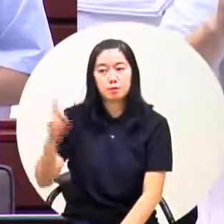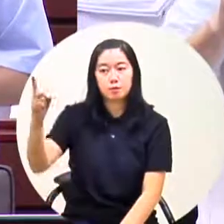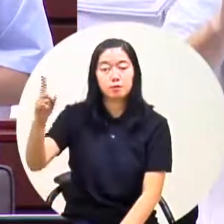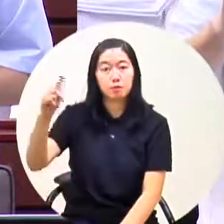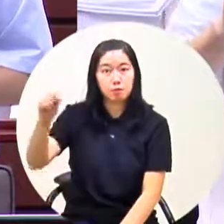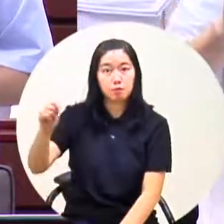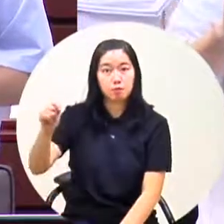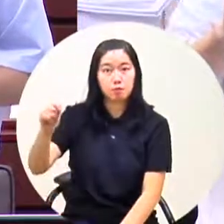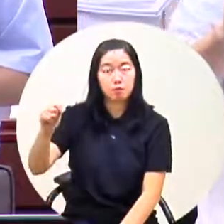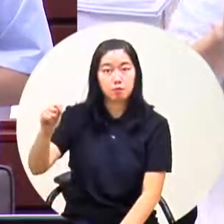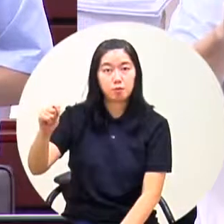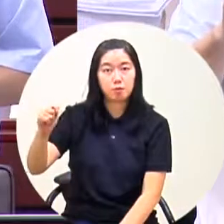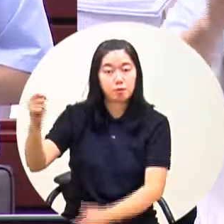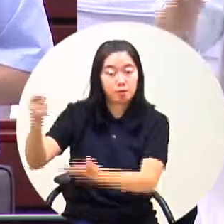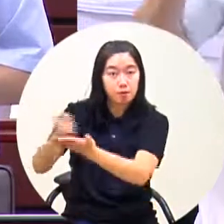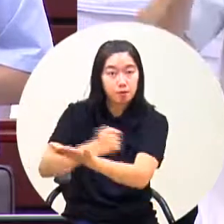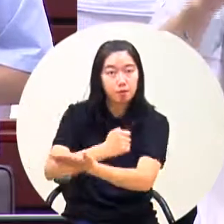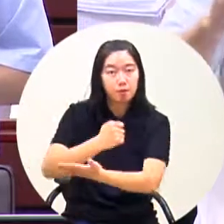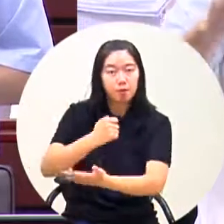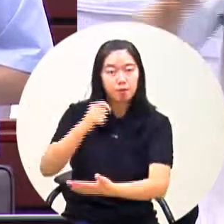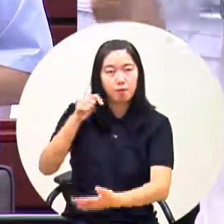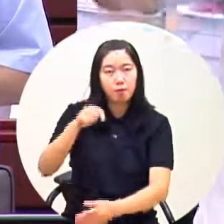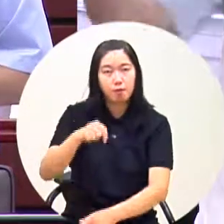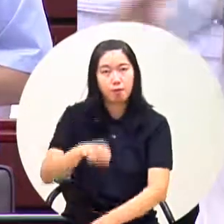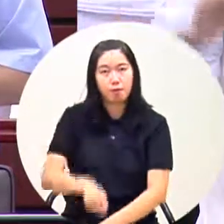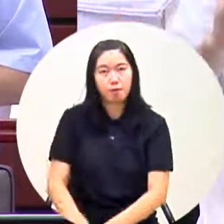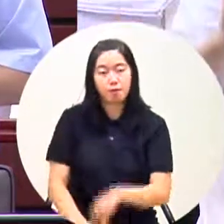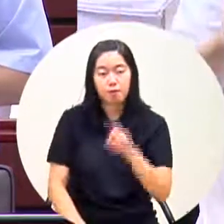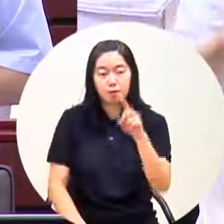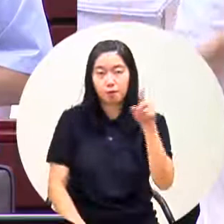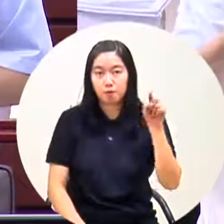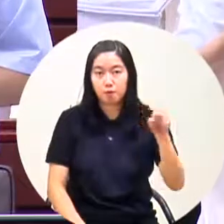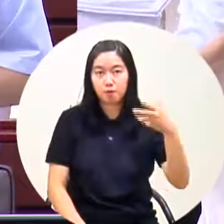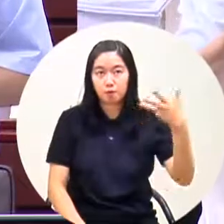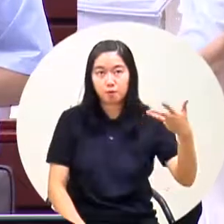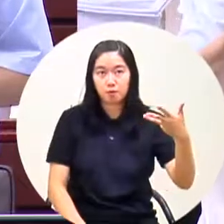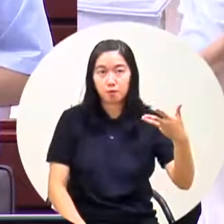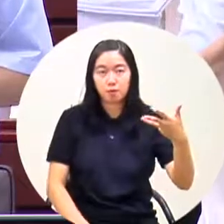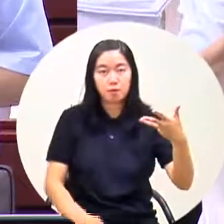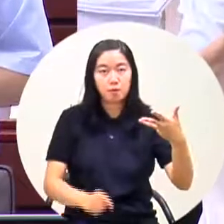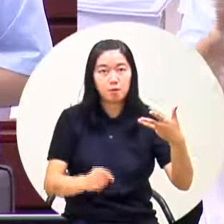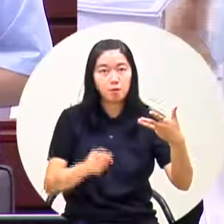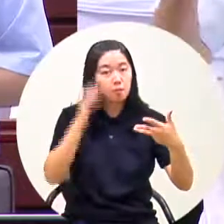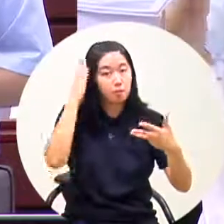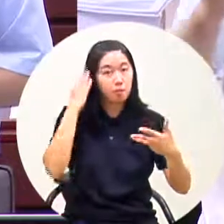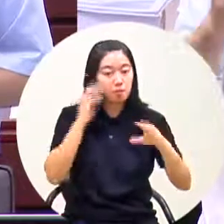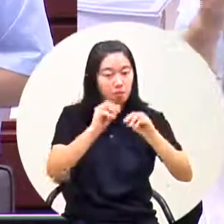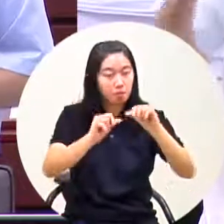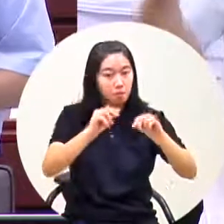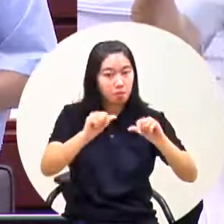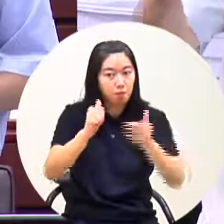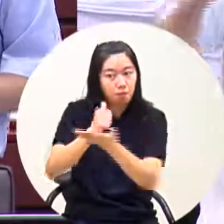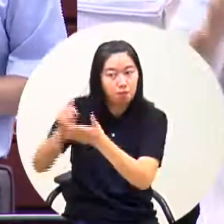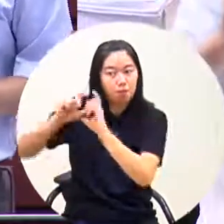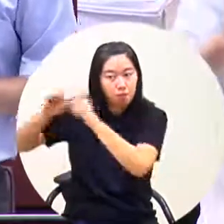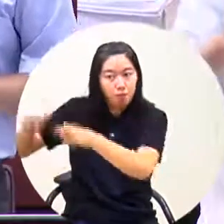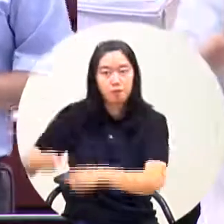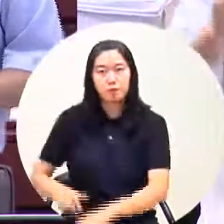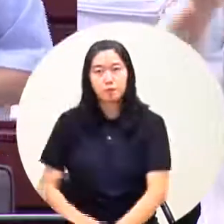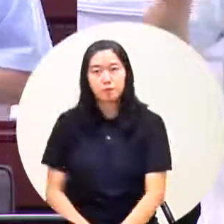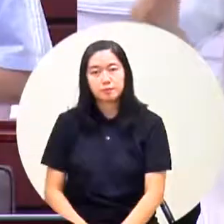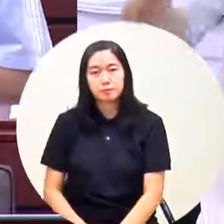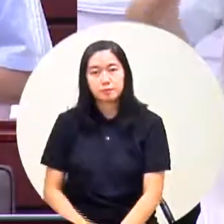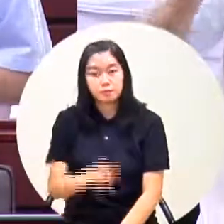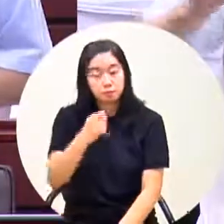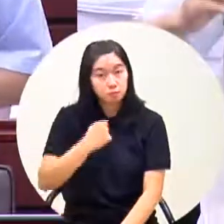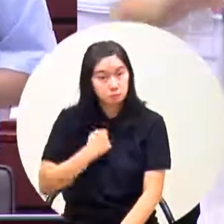点，迄落一栋白的即个底渣去嘛，吼， 是 安尼吼， 是 我是感觉讲。你就知影讲地